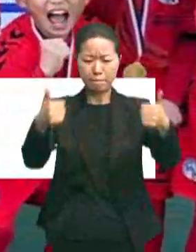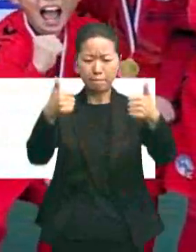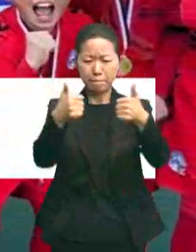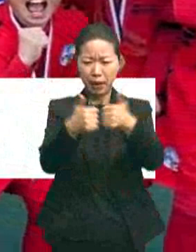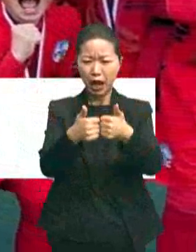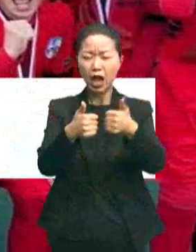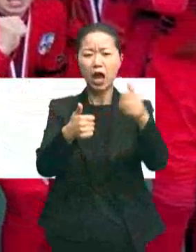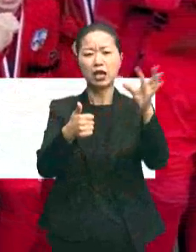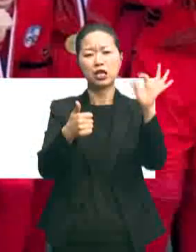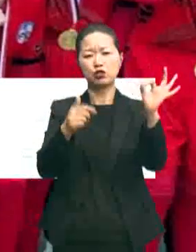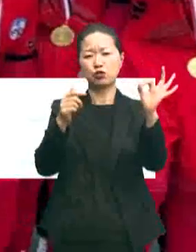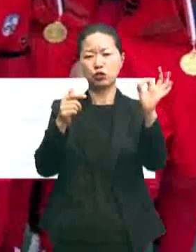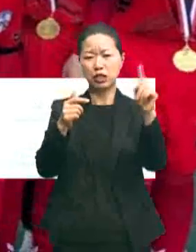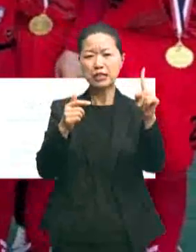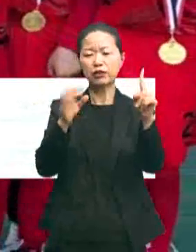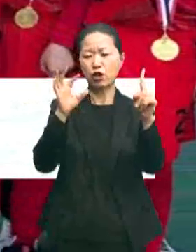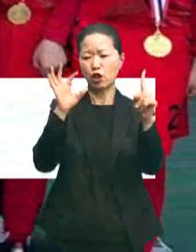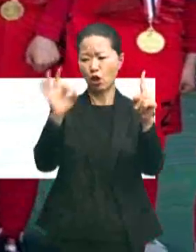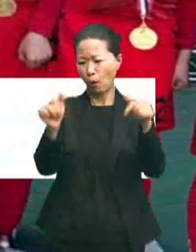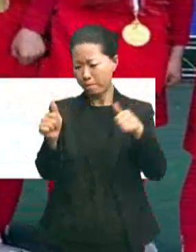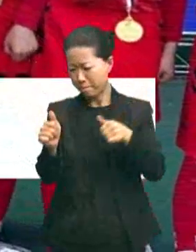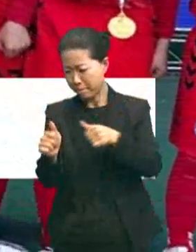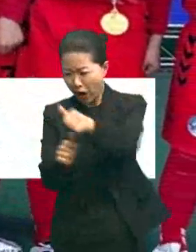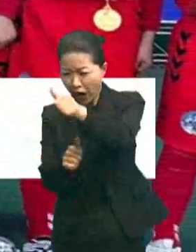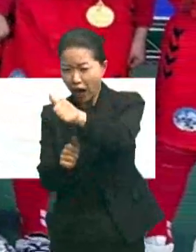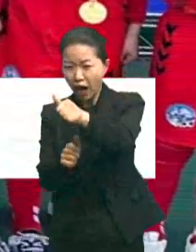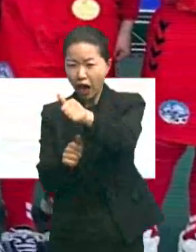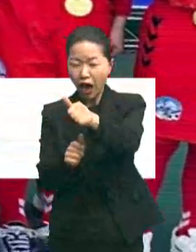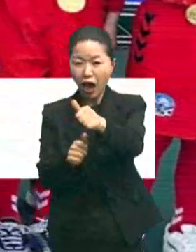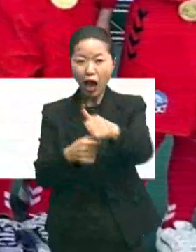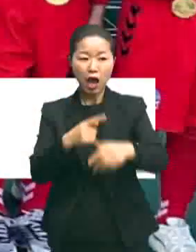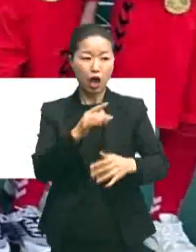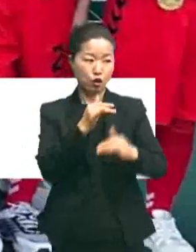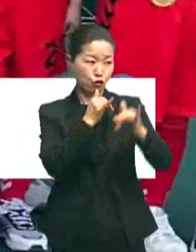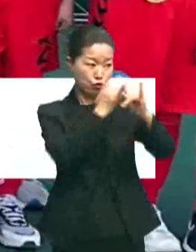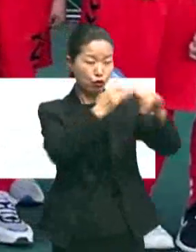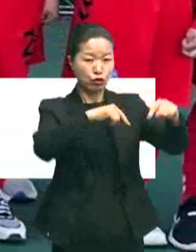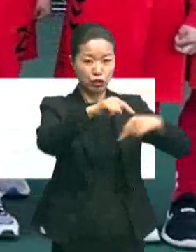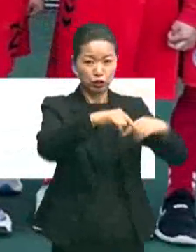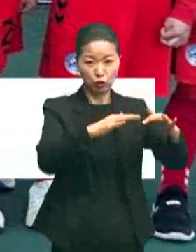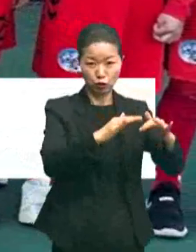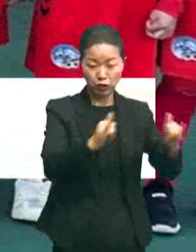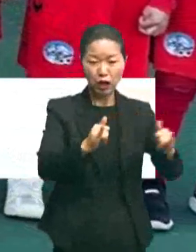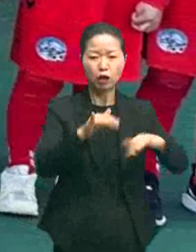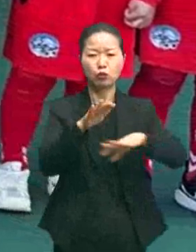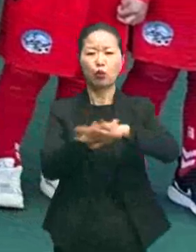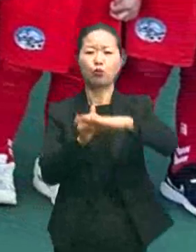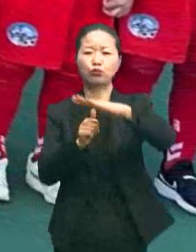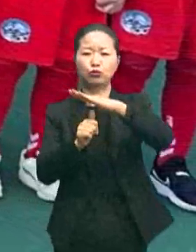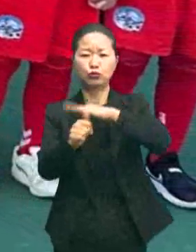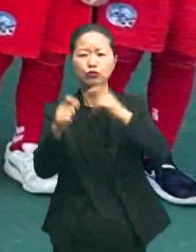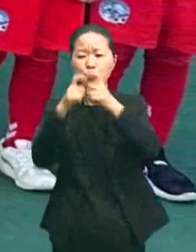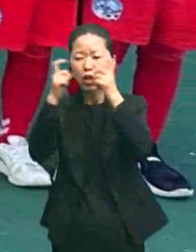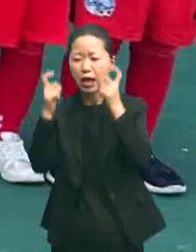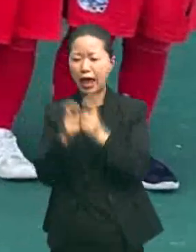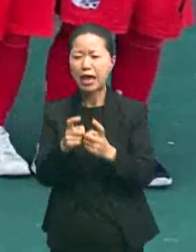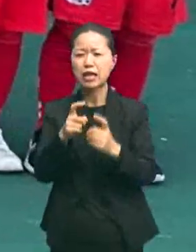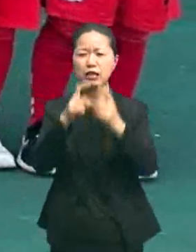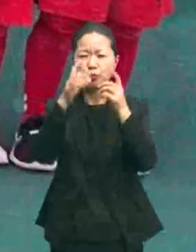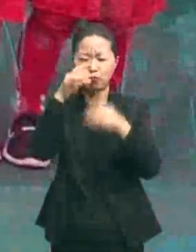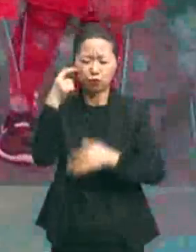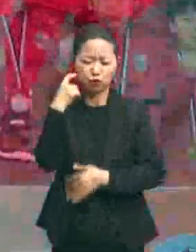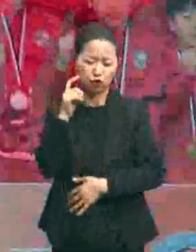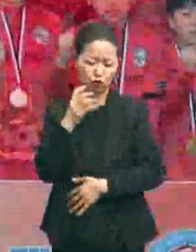0으로의 우승컵을 품매 하 났고 최우수 지도자 상과 최우수 선수상 등 개인상을 휩쓸며 실력을